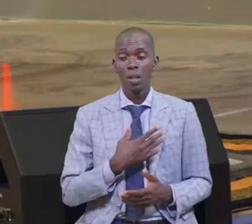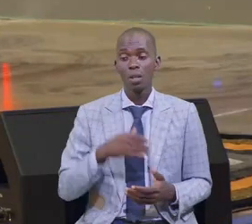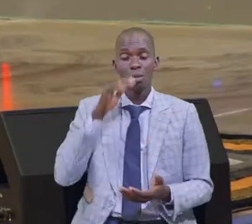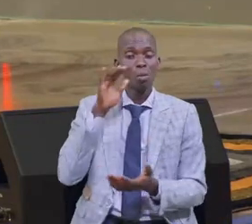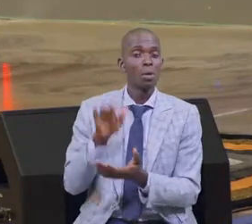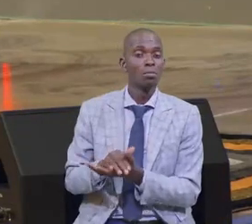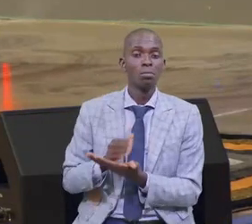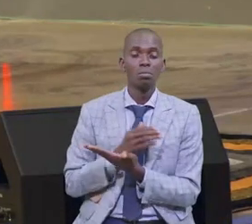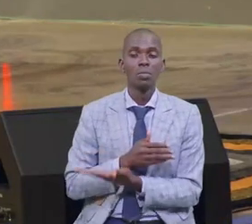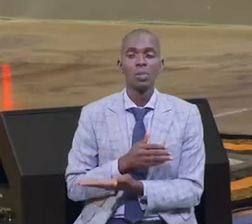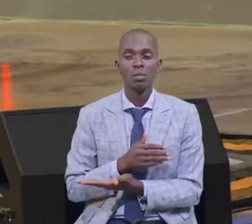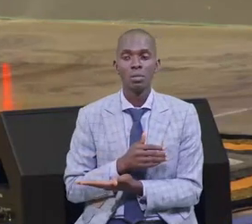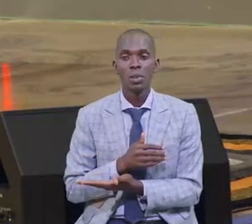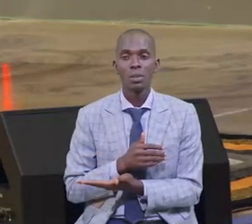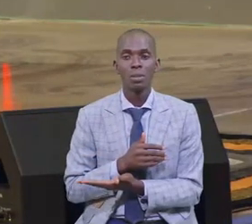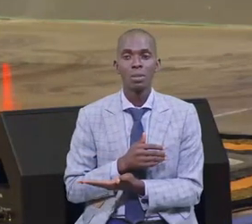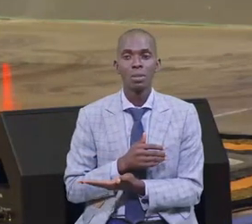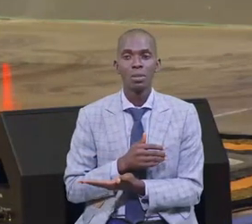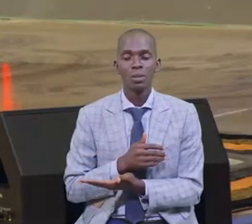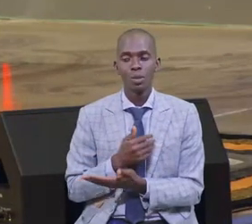Et la femme,